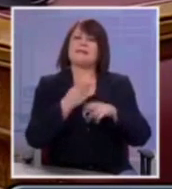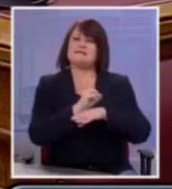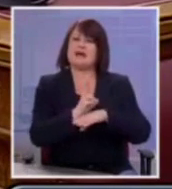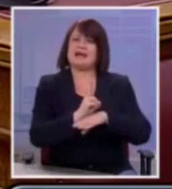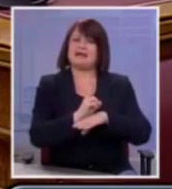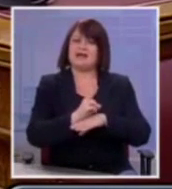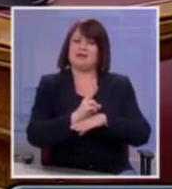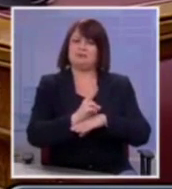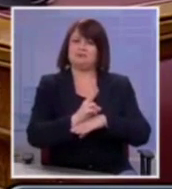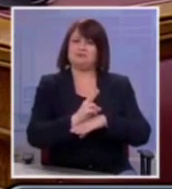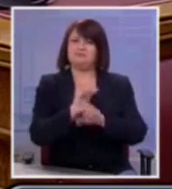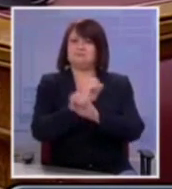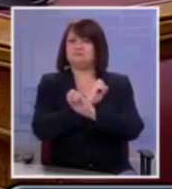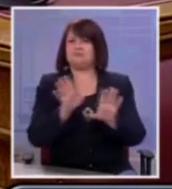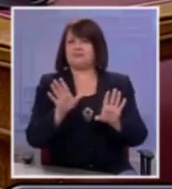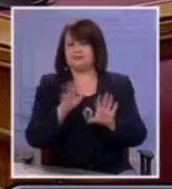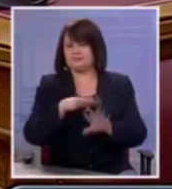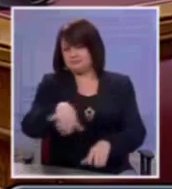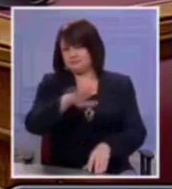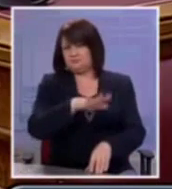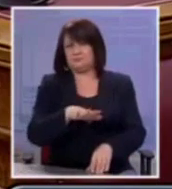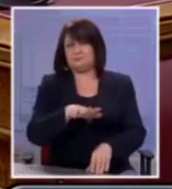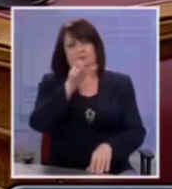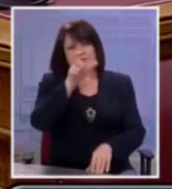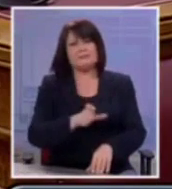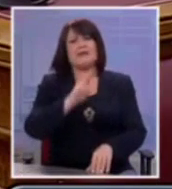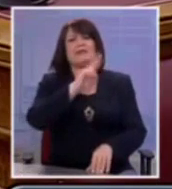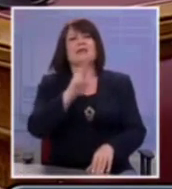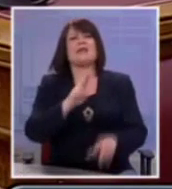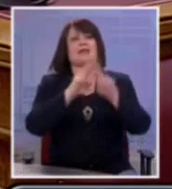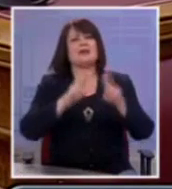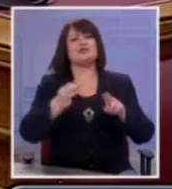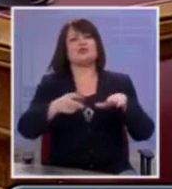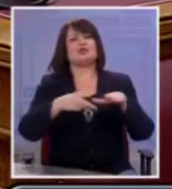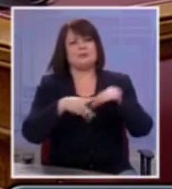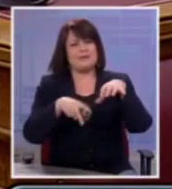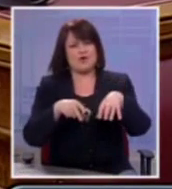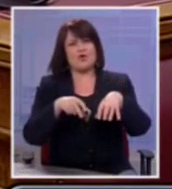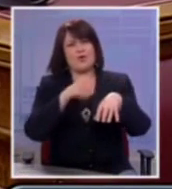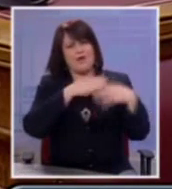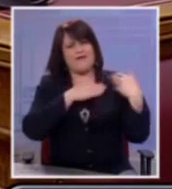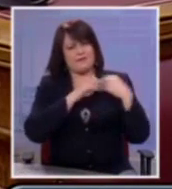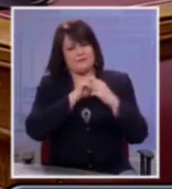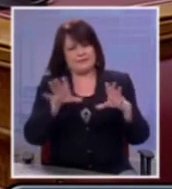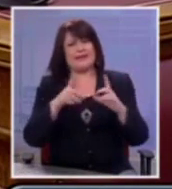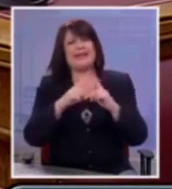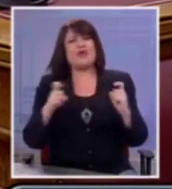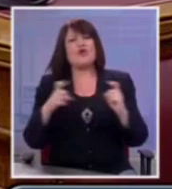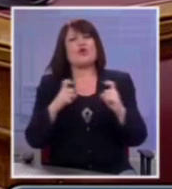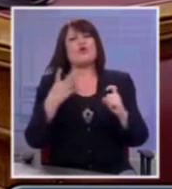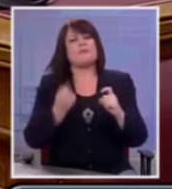οποία δημοσιοποιήθηκαν από το ίδιο το Διεθνές Νομισματικό Ταμείο. Επομένως, υπάρχει αρκετό υλικό για